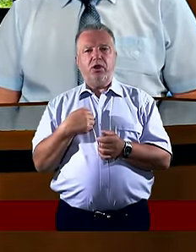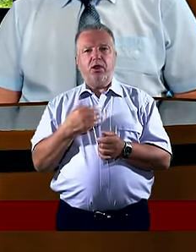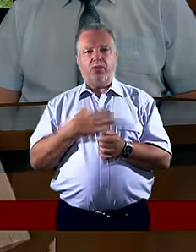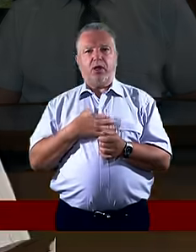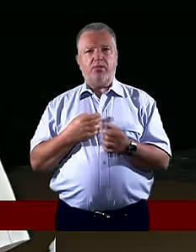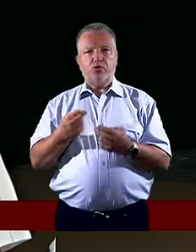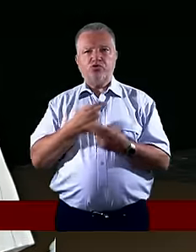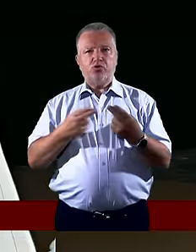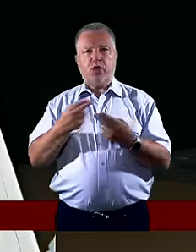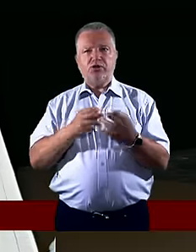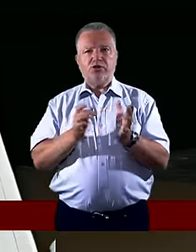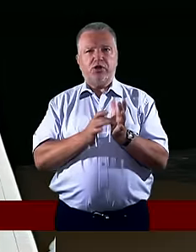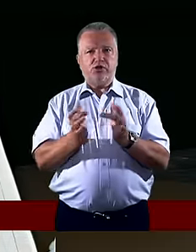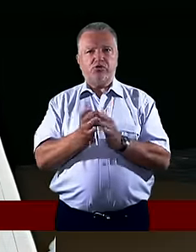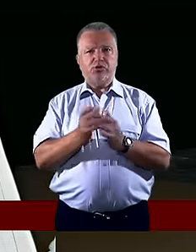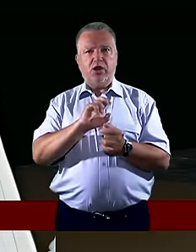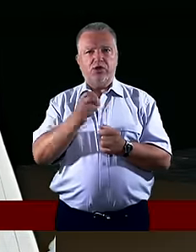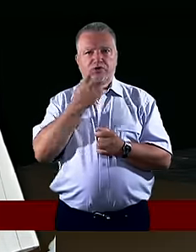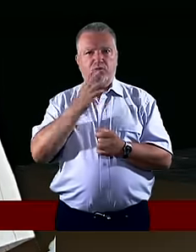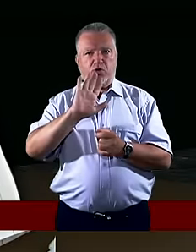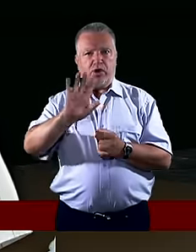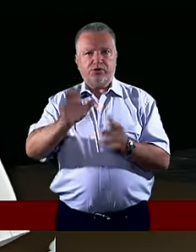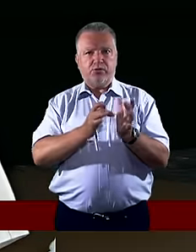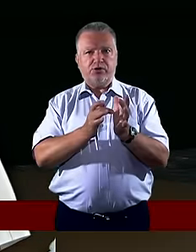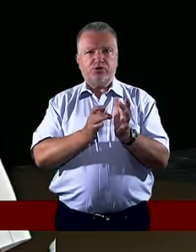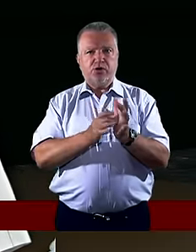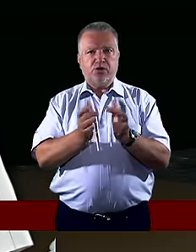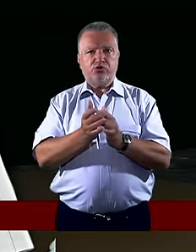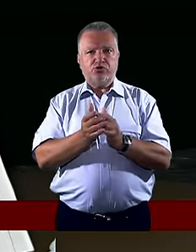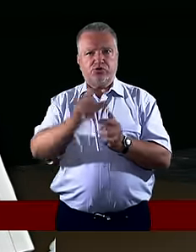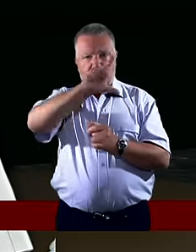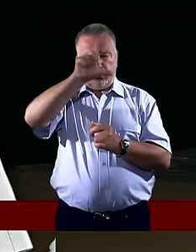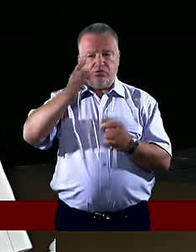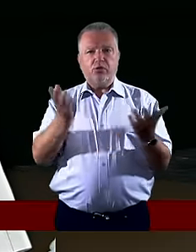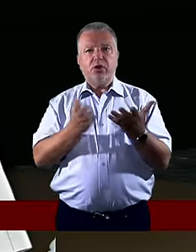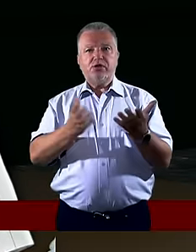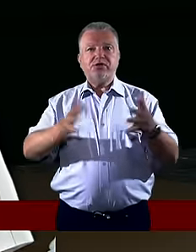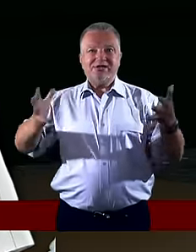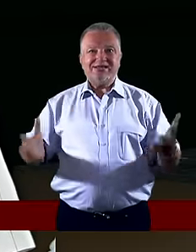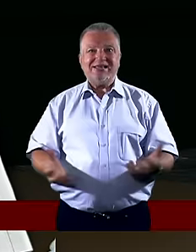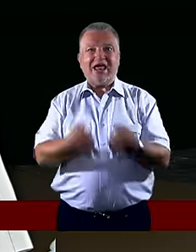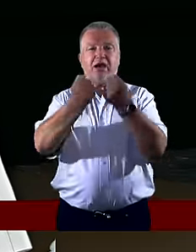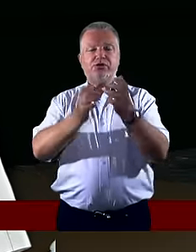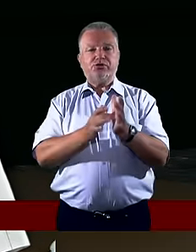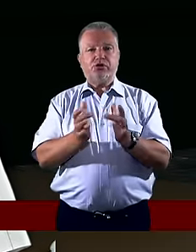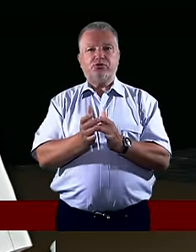czy my mamy szukać Jezusa, czy pokazywać ludziom Jezusa, gdzie go znaleźć. Bo to